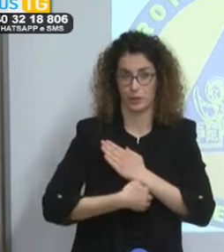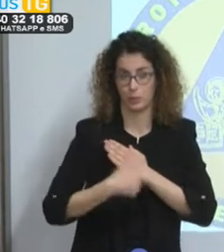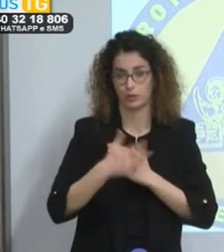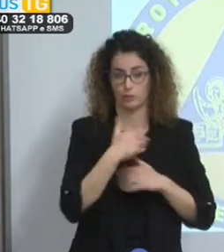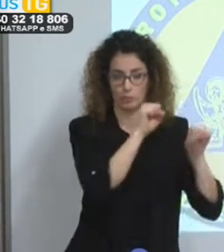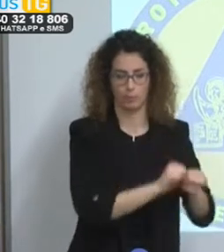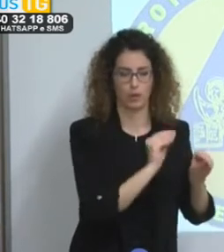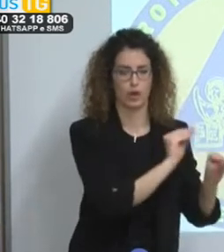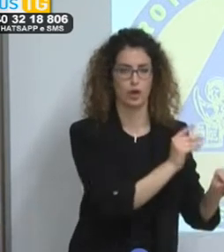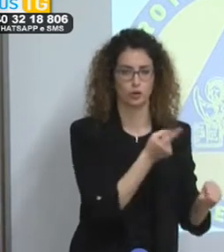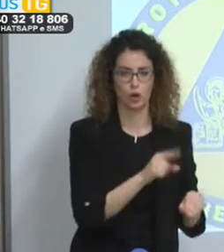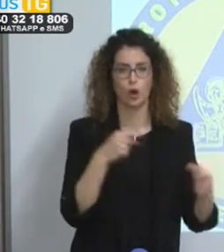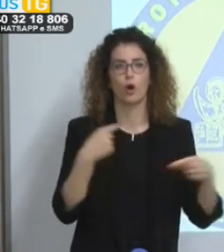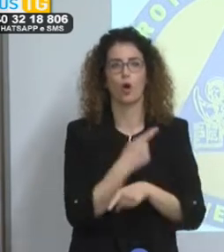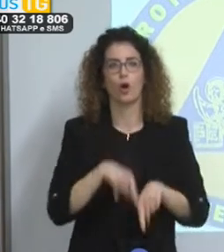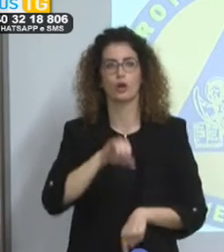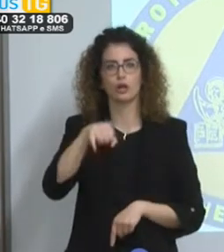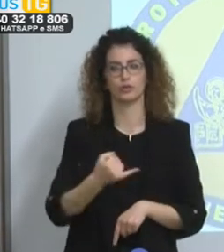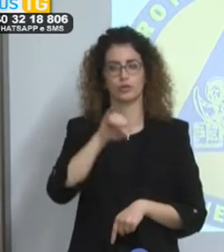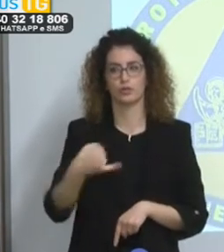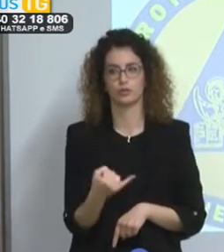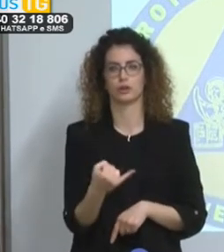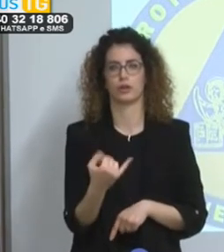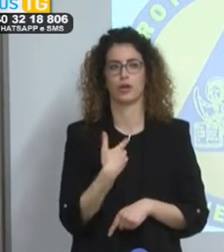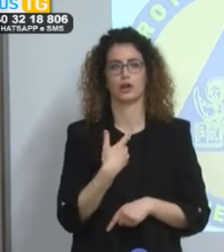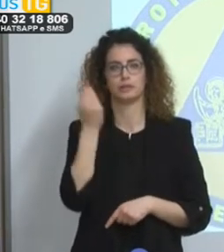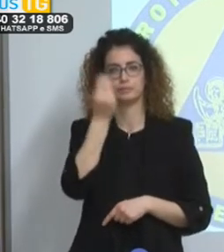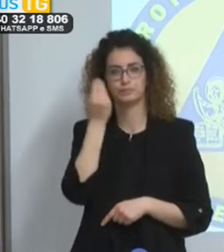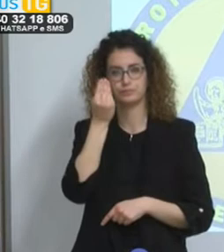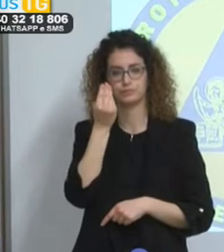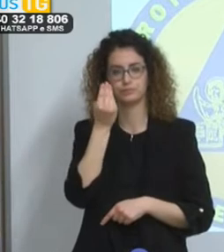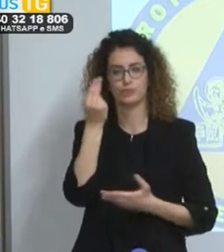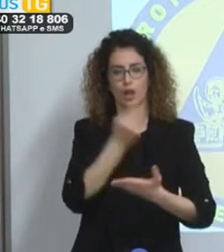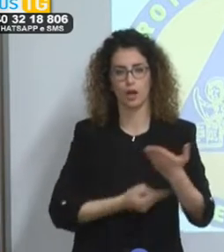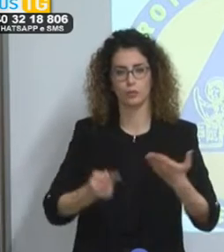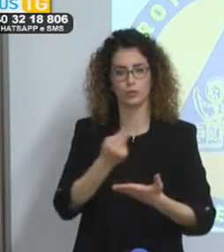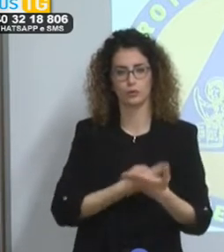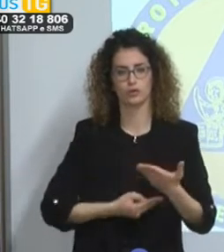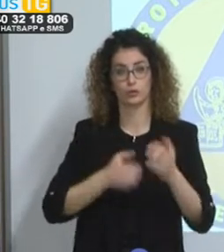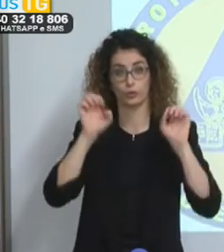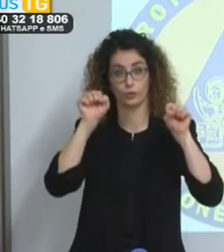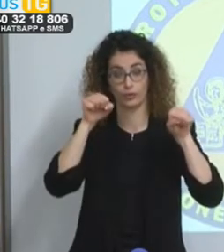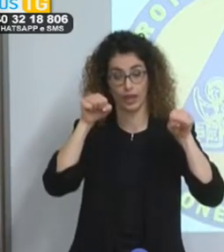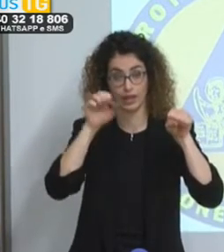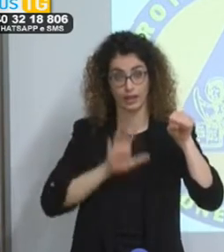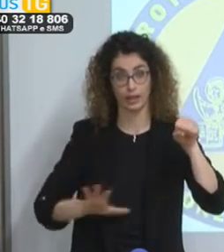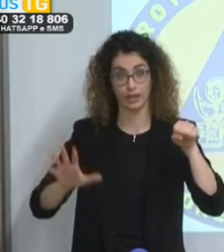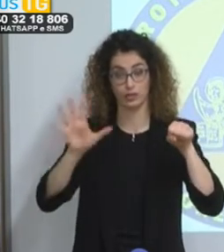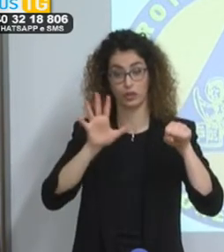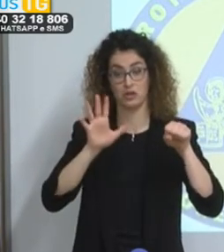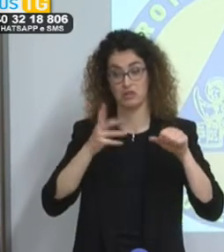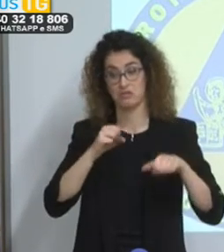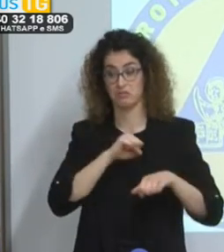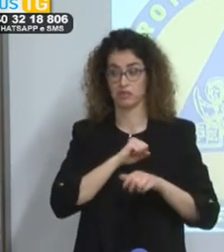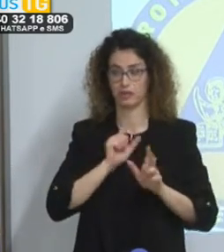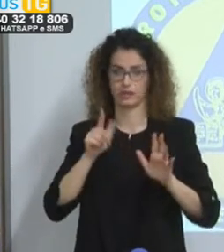magazzino. Adesso Johnson & Johnson, considerate che noi stiamo pensando a un progetto da lanciare in Veneto fra una